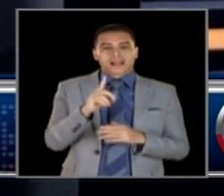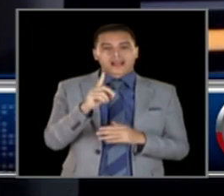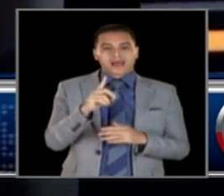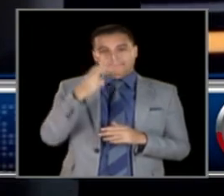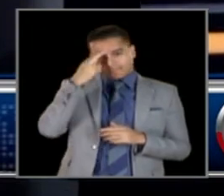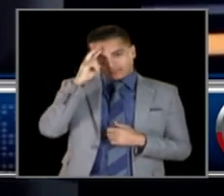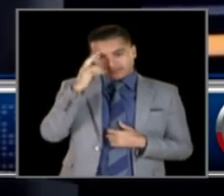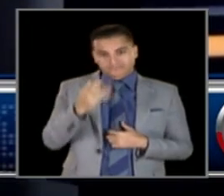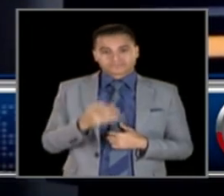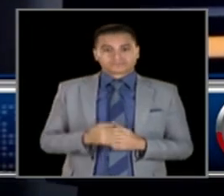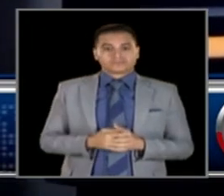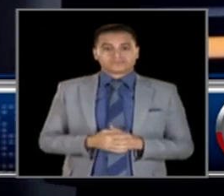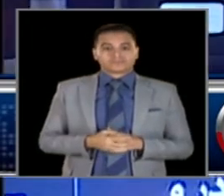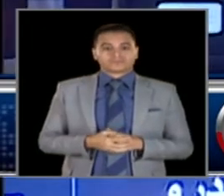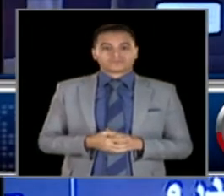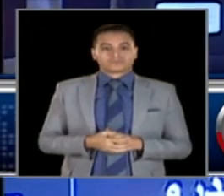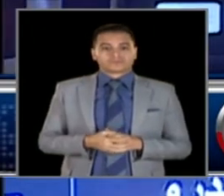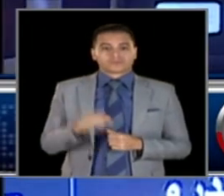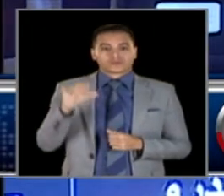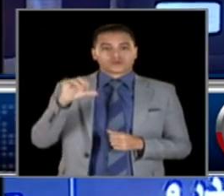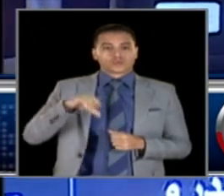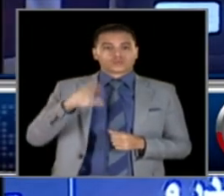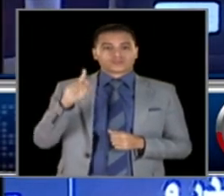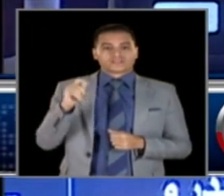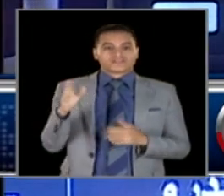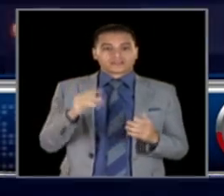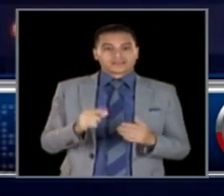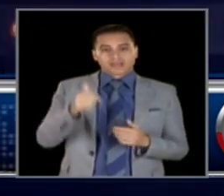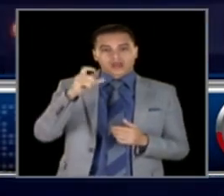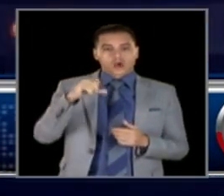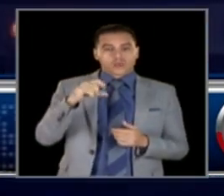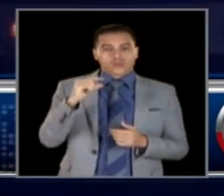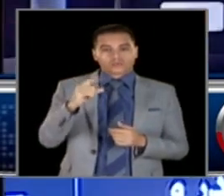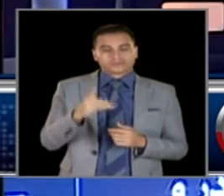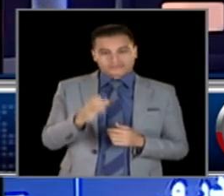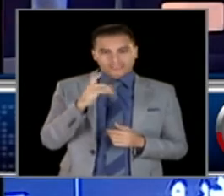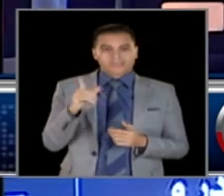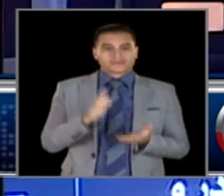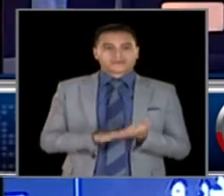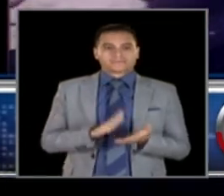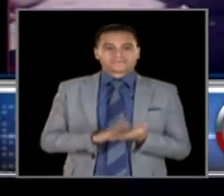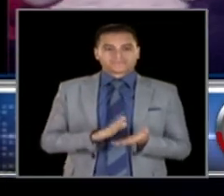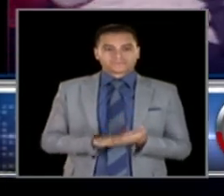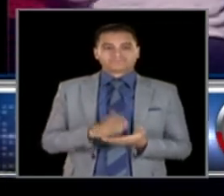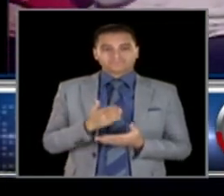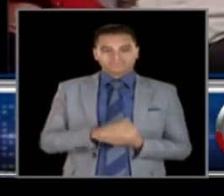مين يا ترى؟ يوسف داود. يوسف داود، إجابة صحيحة